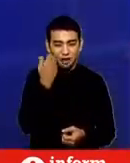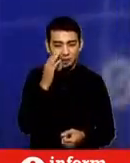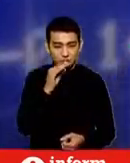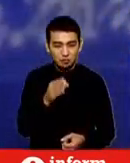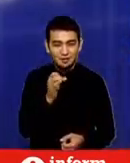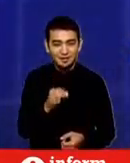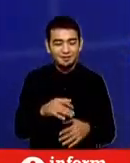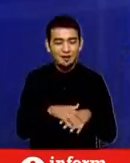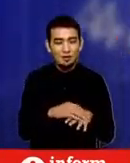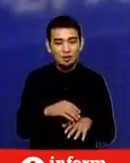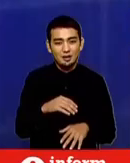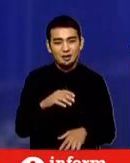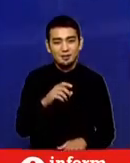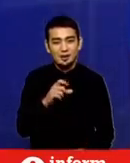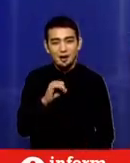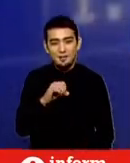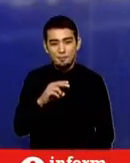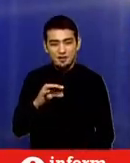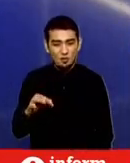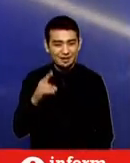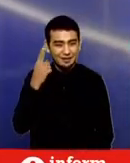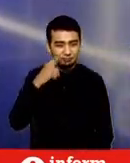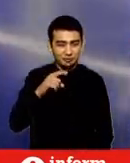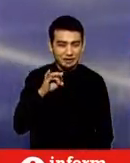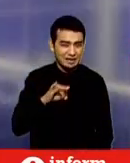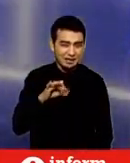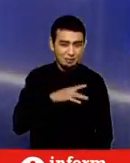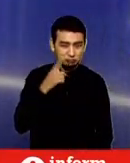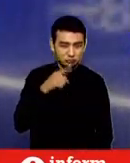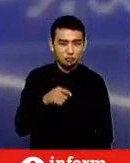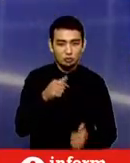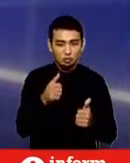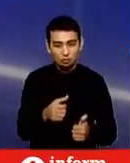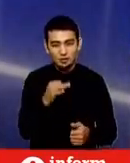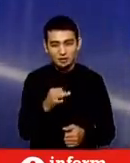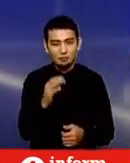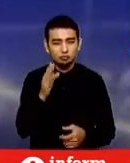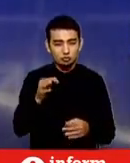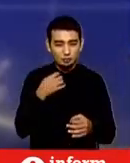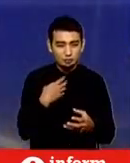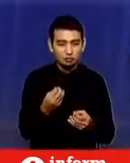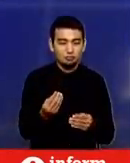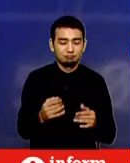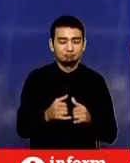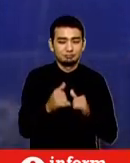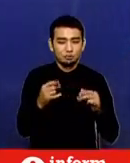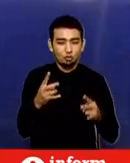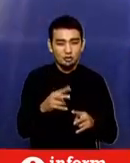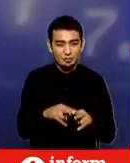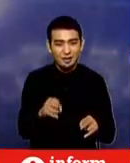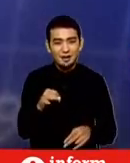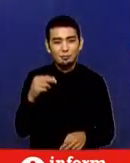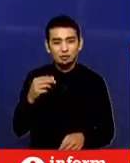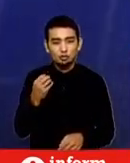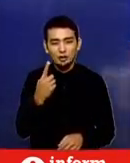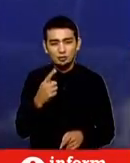да халықтық IPO идеясы өте жақсы, оны біз кең көлемде насихаттауымыз керек біз деп есептеймін. Және де президенттің тағы